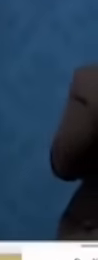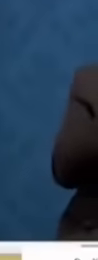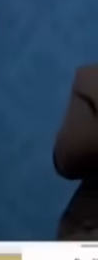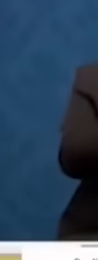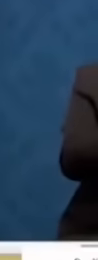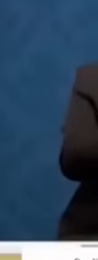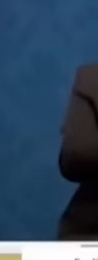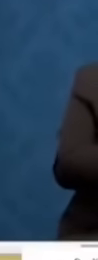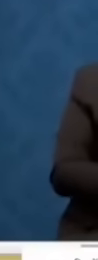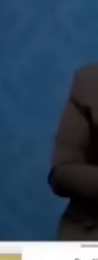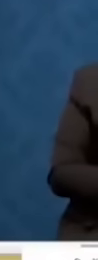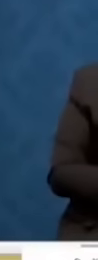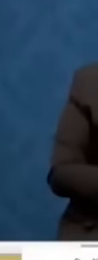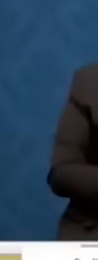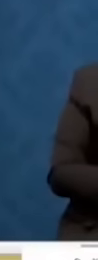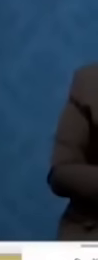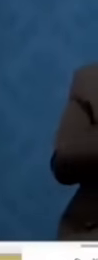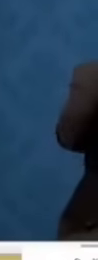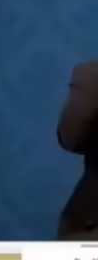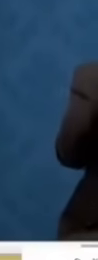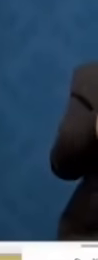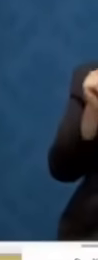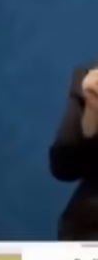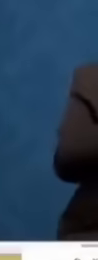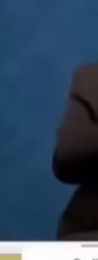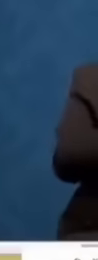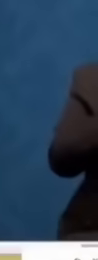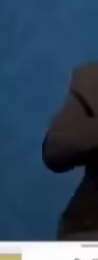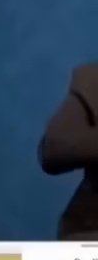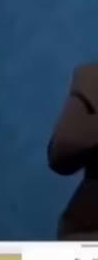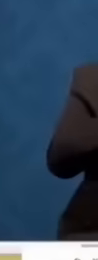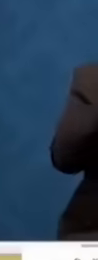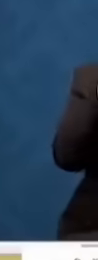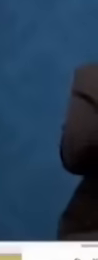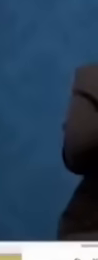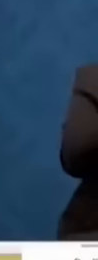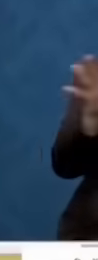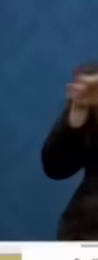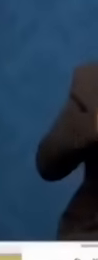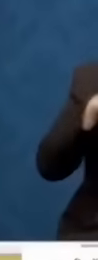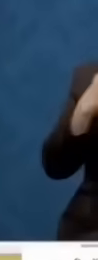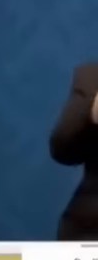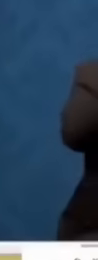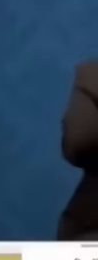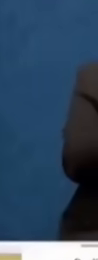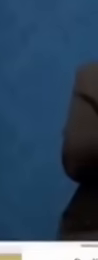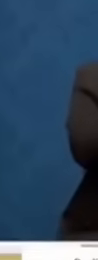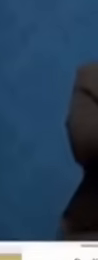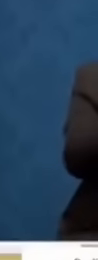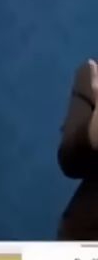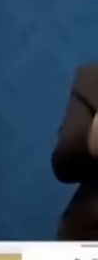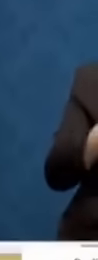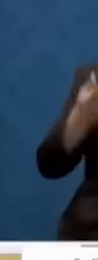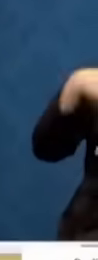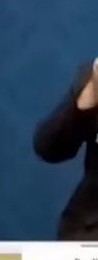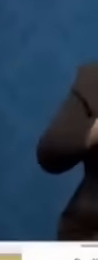เสนอดังกล่าวซึ่งเป็นการตีความข้อบังคับที่ไม่ชอบด้วยกฎหมายท่านประธ